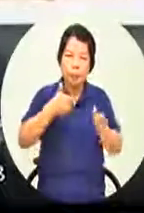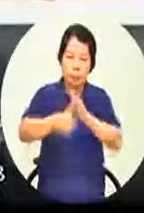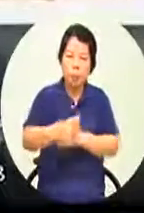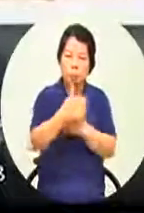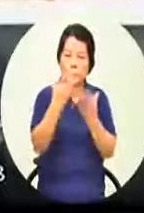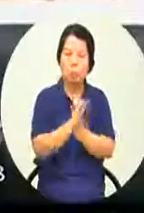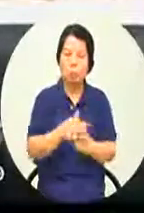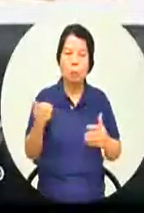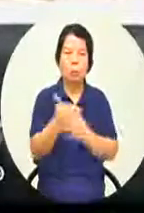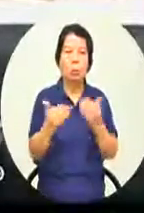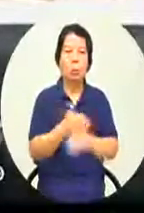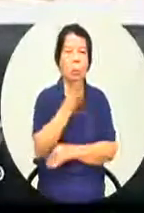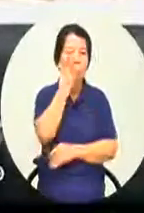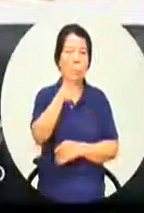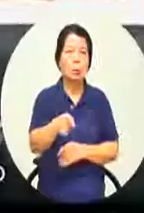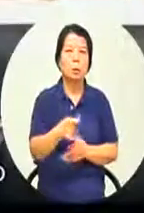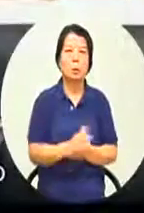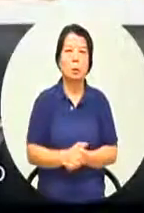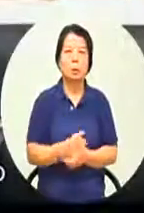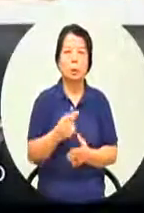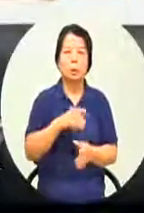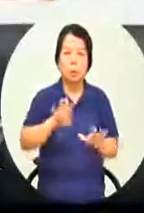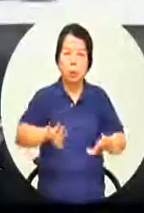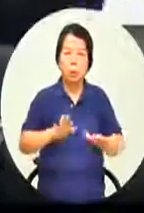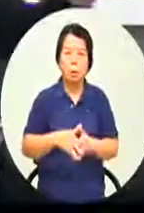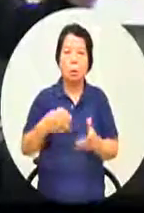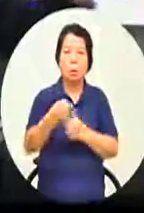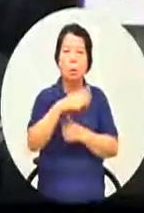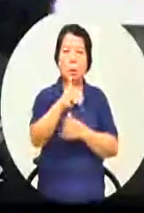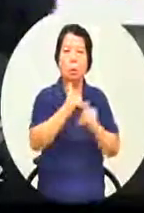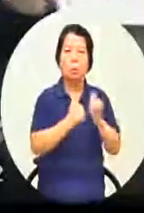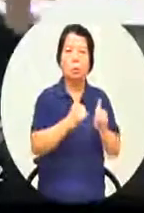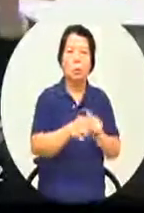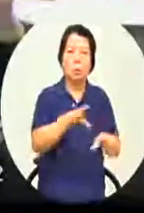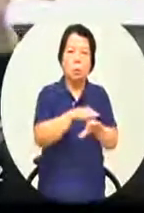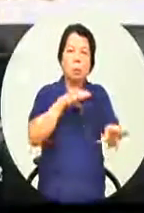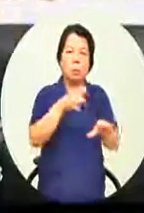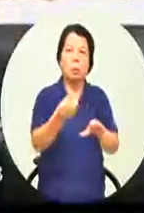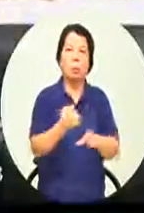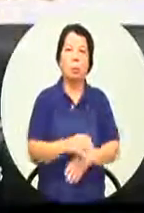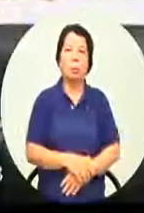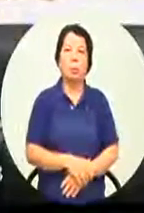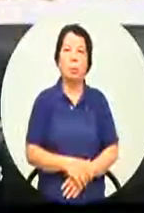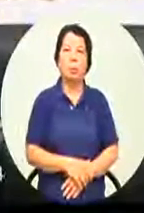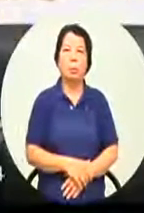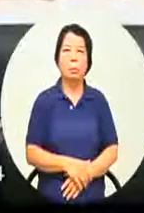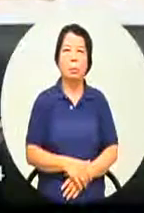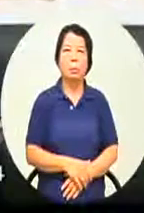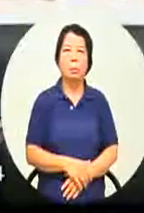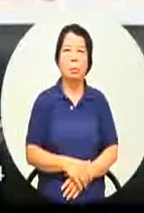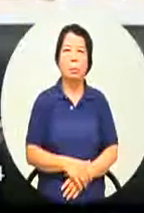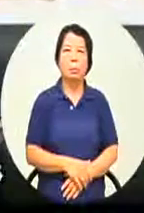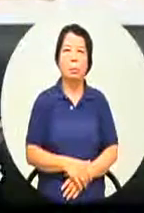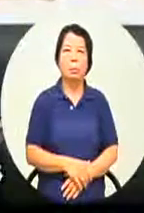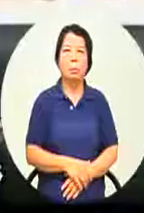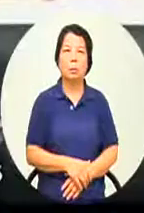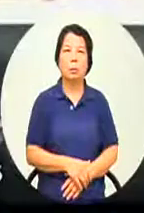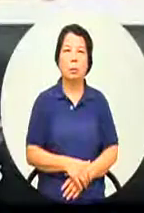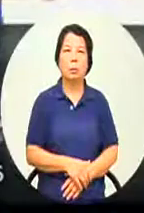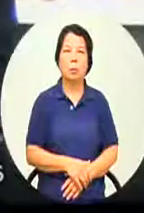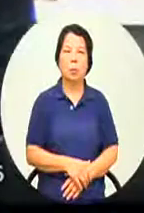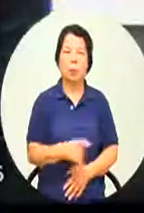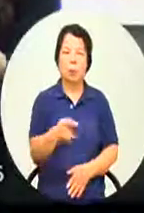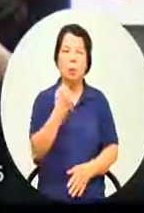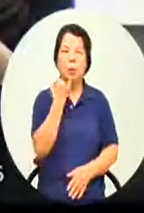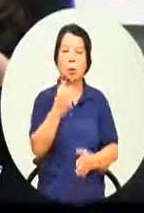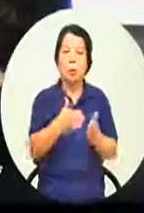津你现在可以告诉我们旗津居民说是没有塞车的，那我甚至认为你可以来当我们